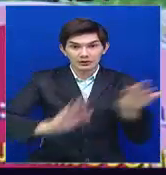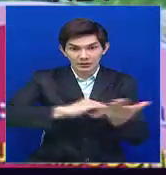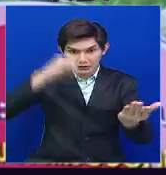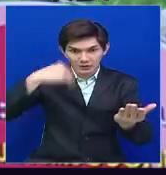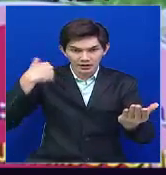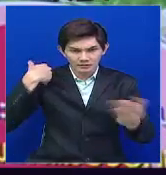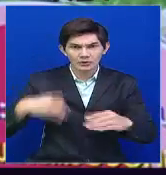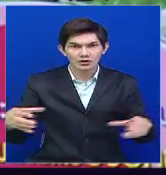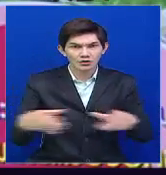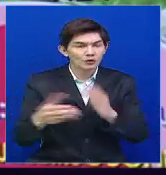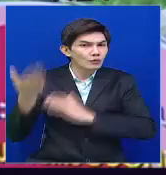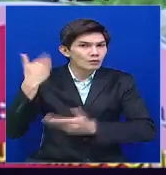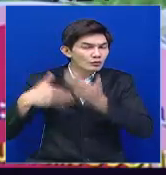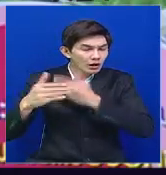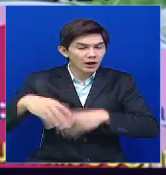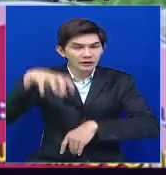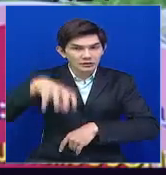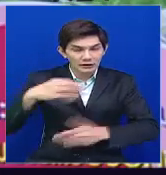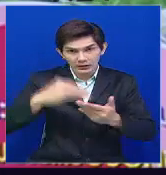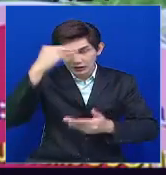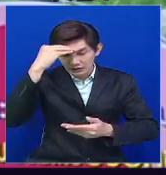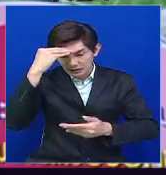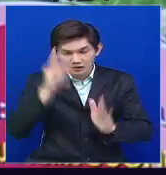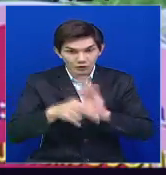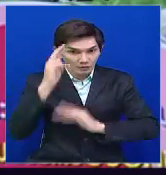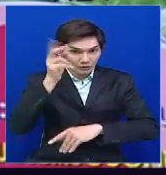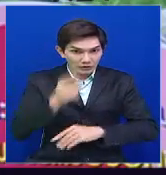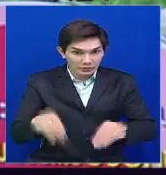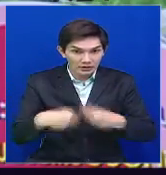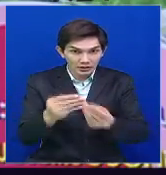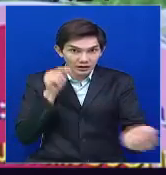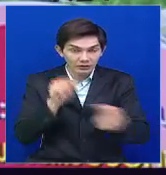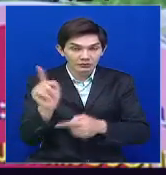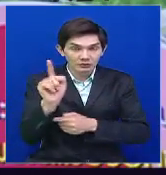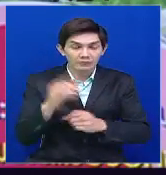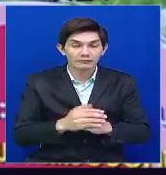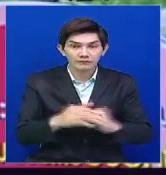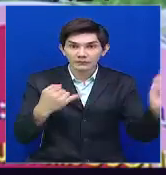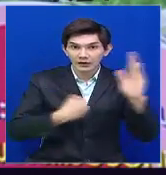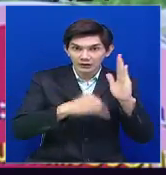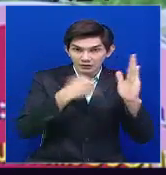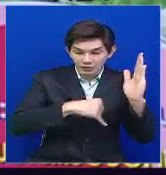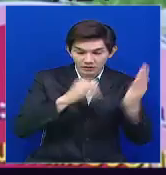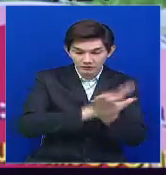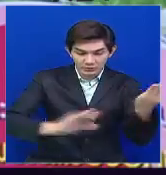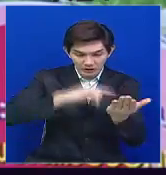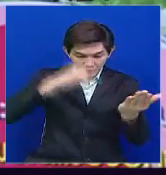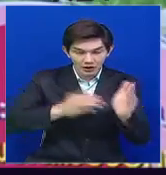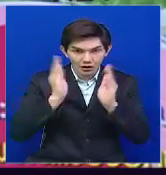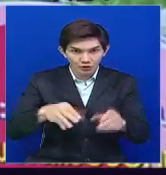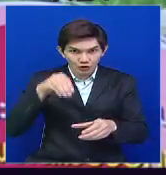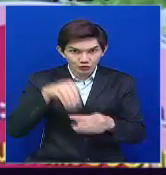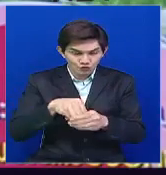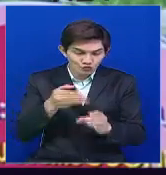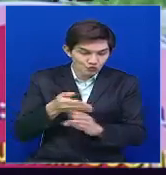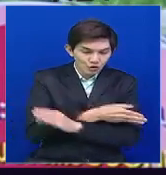โบราณคดีก็อยากจะให้ความรู้ที่แท้จริงนะครับว่าในพื้นที่ทุกที่ในประเทศไทยมีคนมาอยู่ก่อนสุโขทัยแ